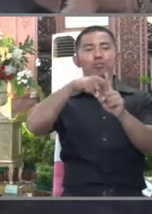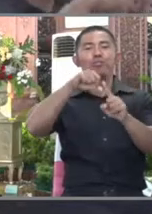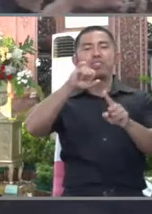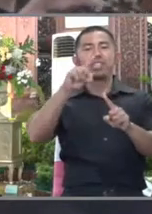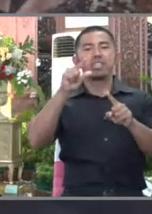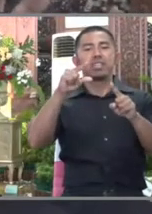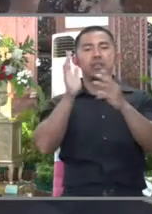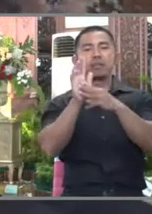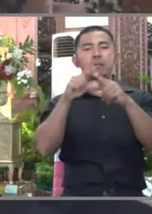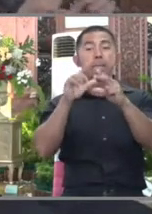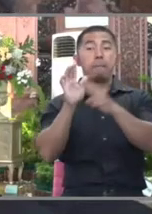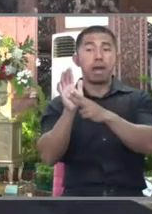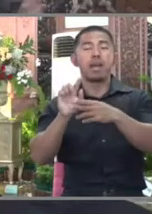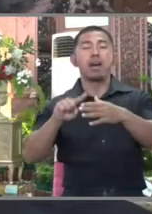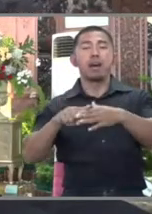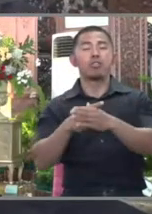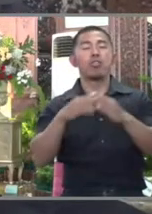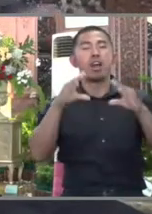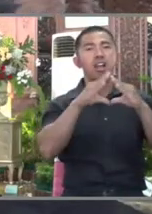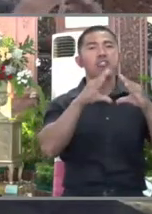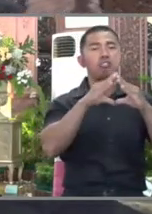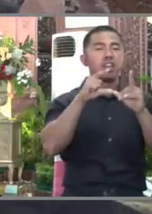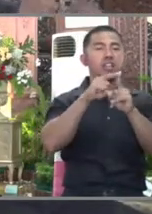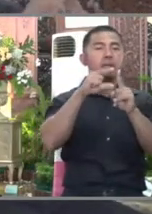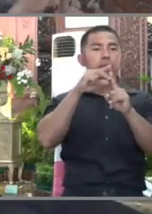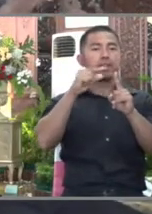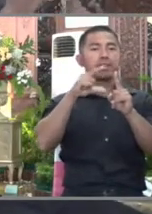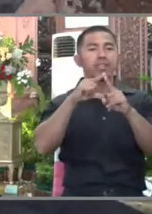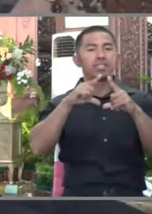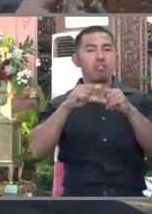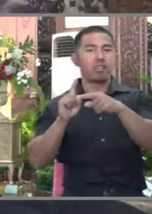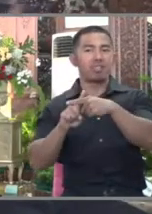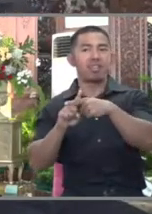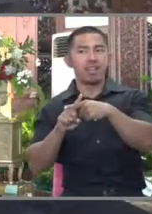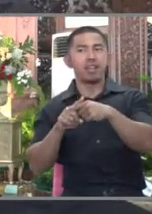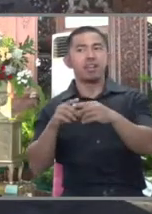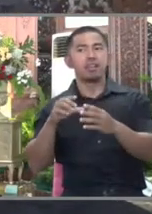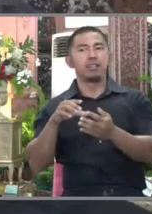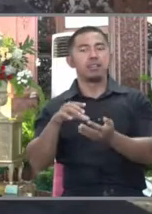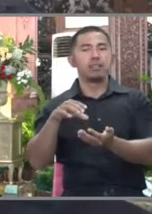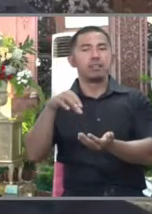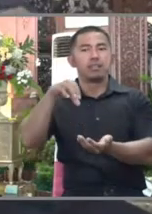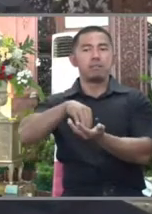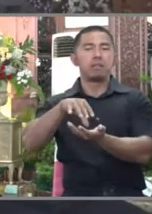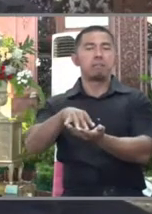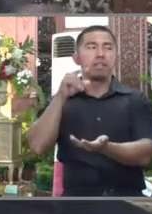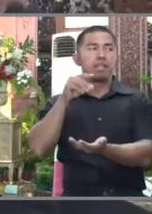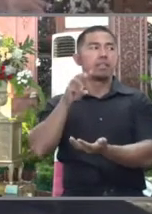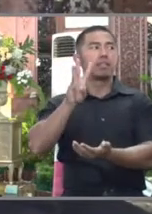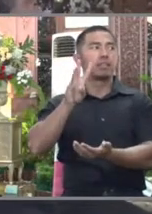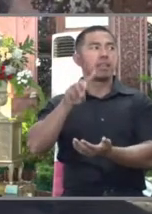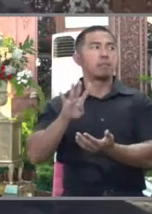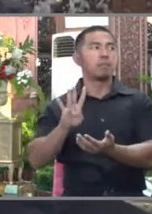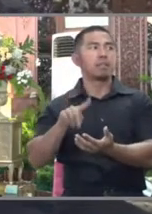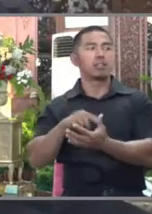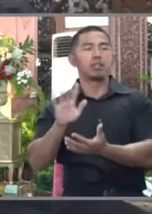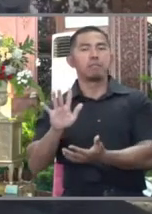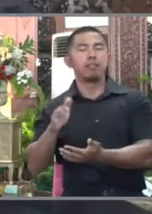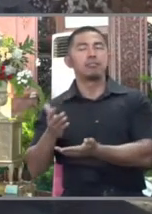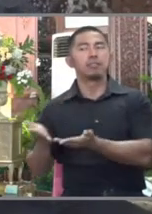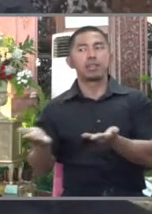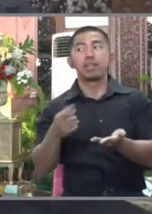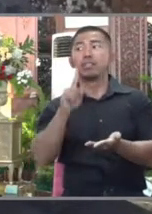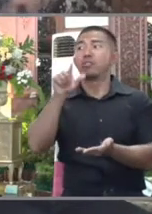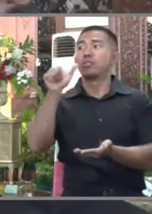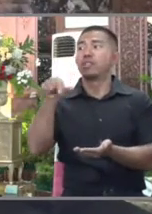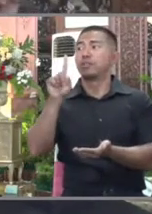Tengah. Terutama dari Dapil 3 ya Pak, Bu, 3, 4, dan 5. Nah, monggo satu saja